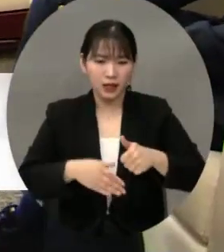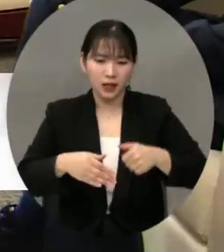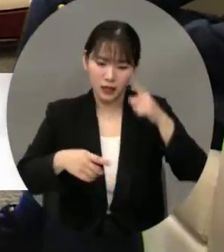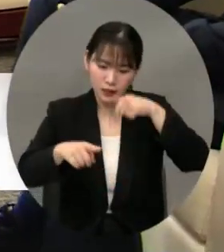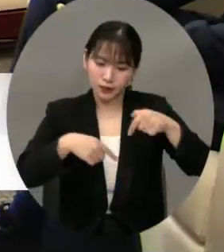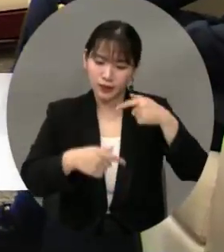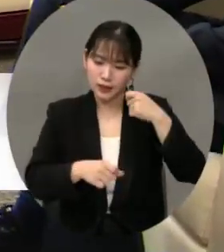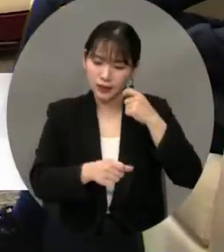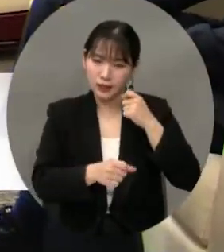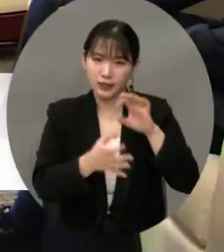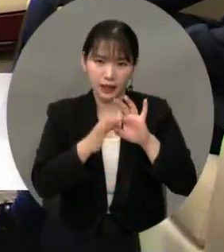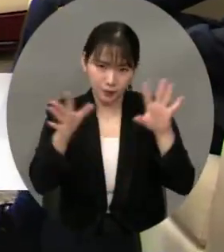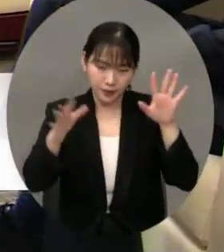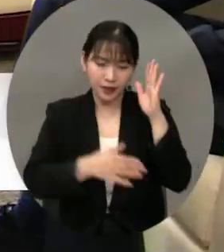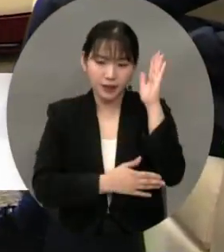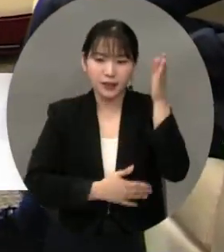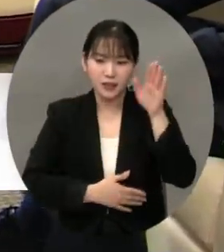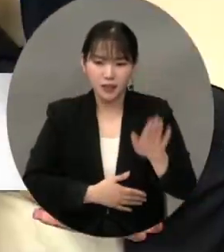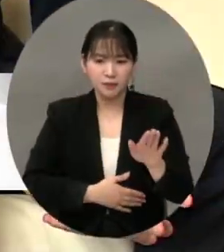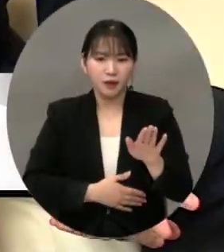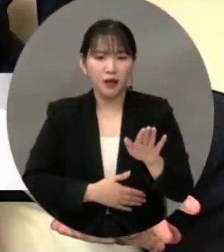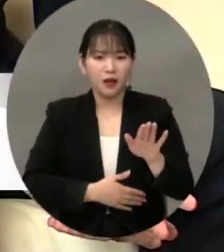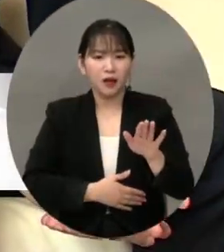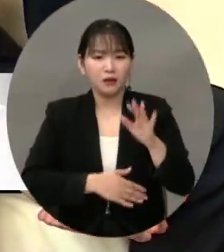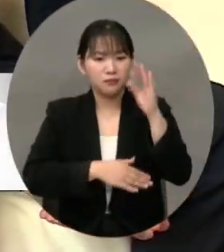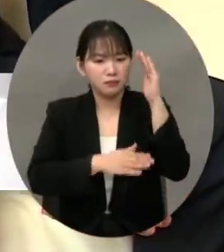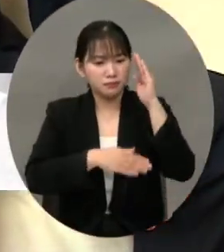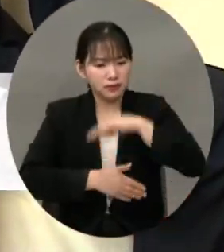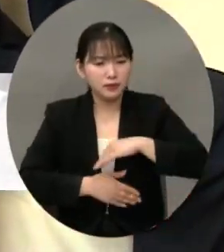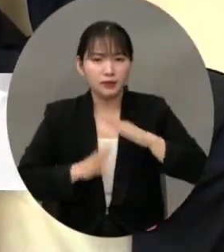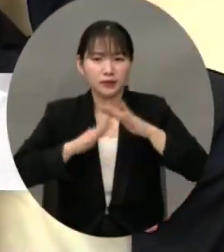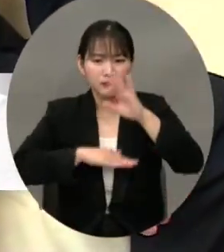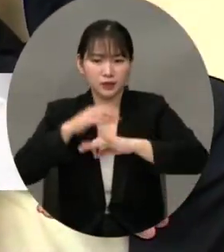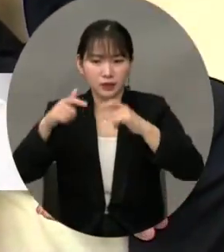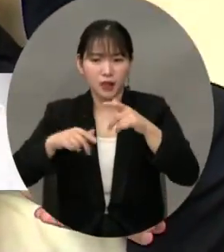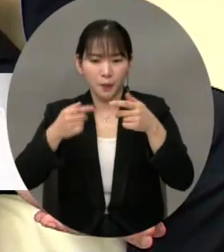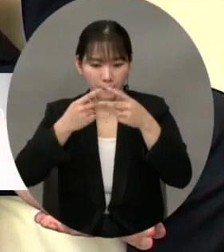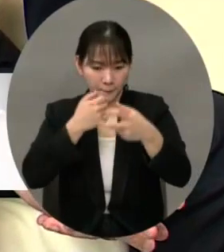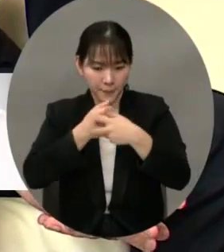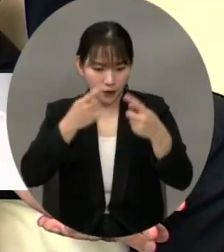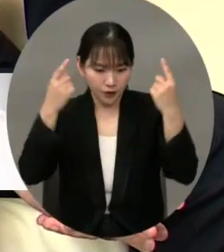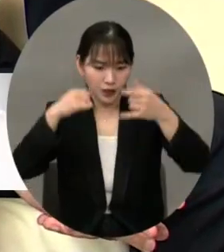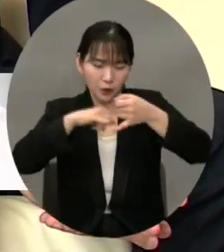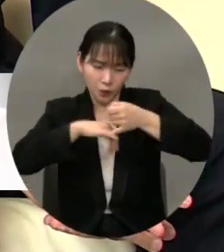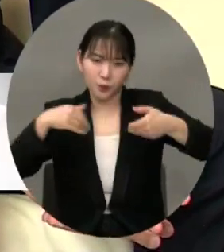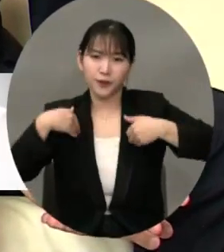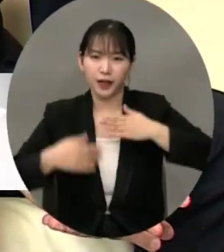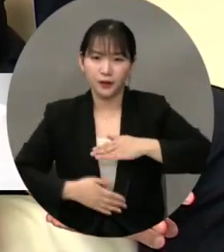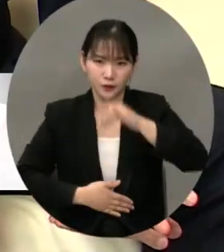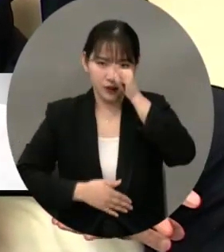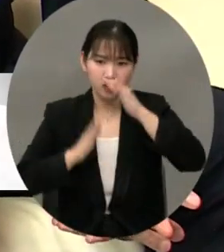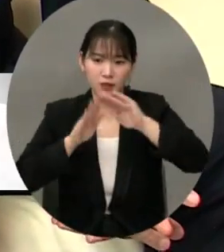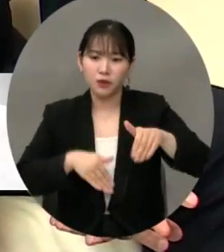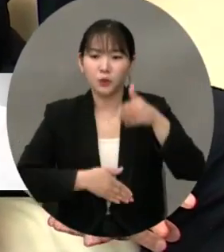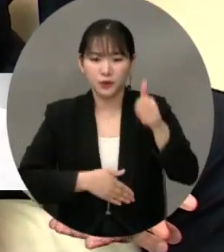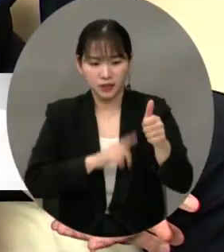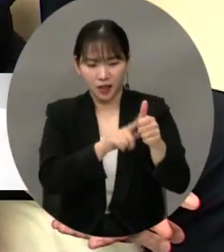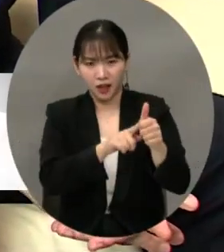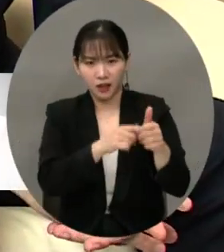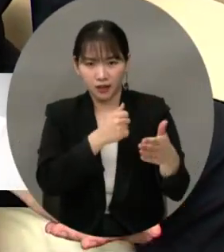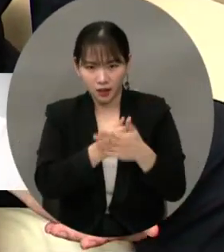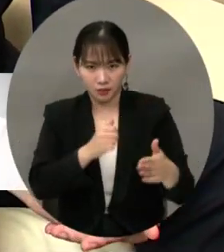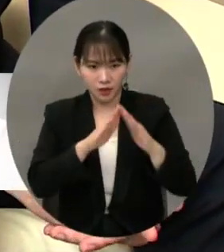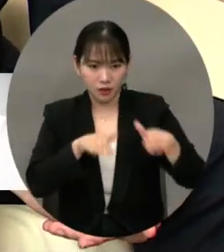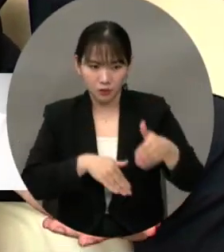아니라고 했지만 의료 여건 등 낙후된 전남 서남권에 의대가 반드시 필요한 것을 알고 있는 전남지사이기에